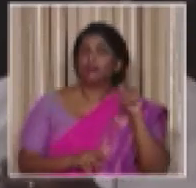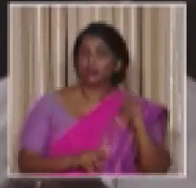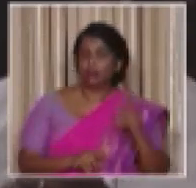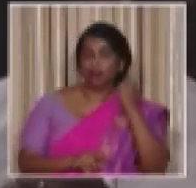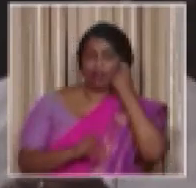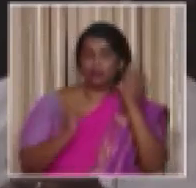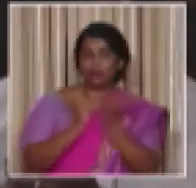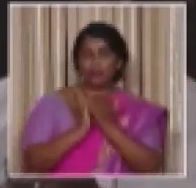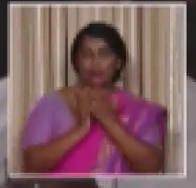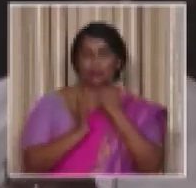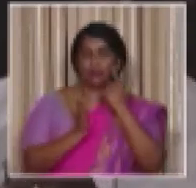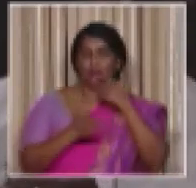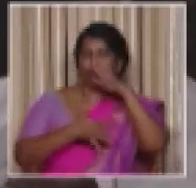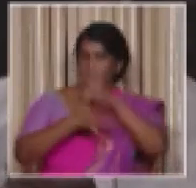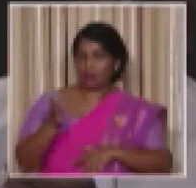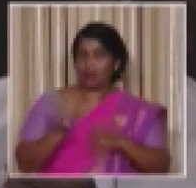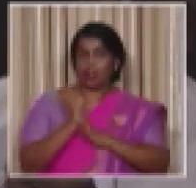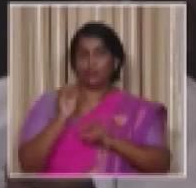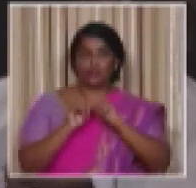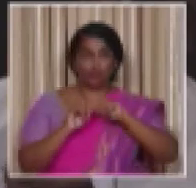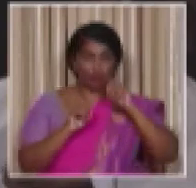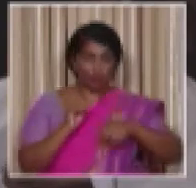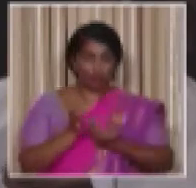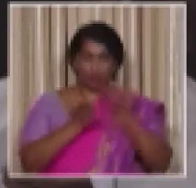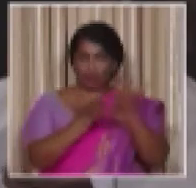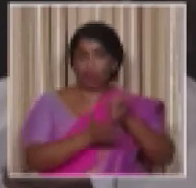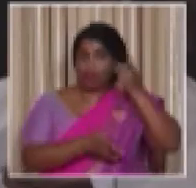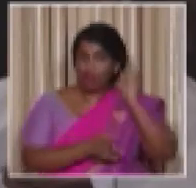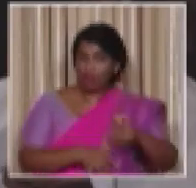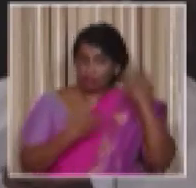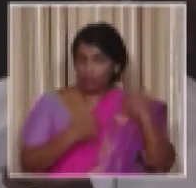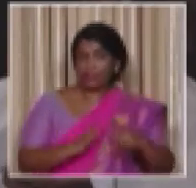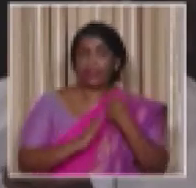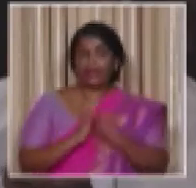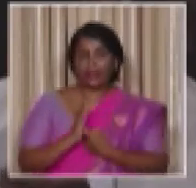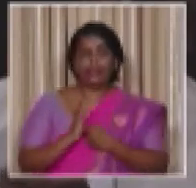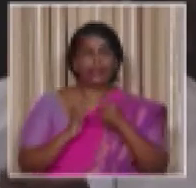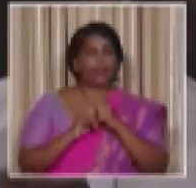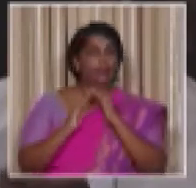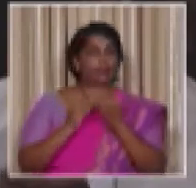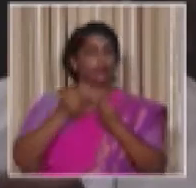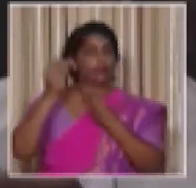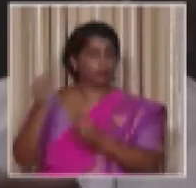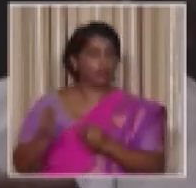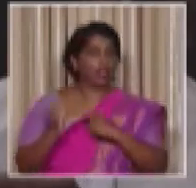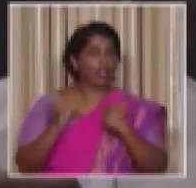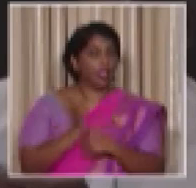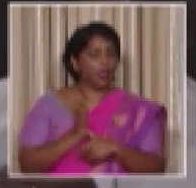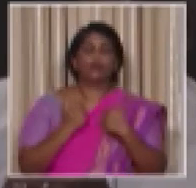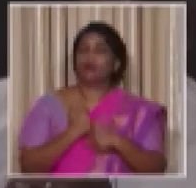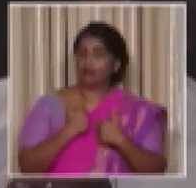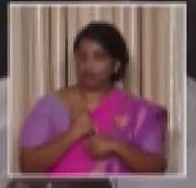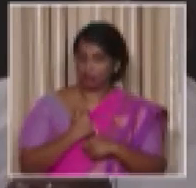සංකල්ප පත්‍රිකාව මම ඉදිරිපත් කළා තිනවා අමාත්‍ය මණ්ඩලයට අමාත්‍ය මණ්ඩලෙන් ඒක අනුමත වුණාම නීති ගැටුම්පත් සම්පාදකට ගිහිල්ලා පනතක් සකස්